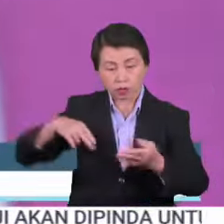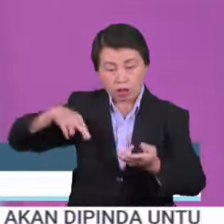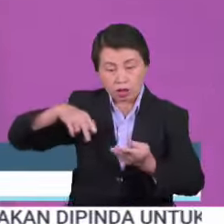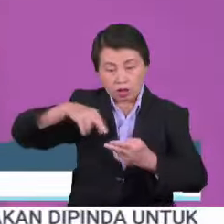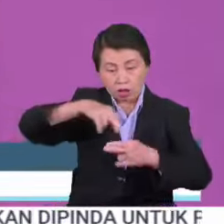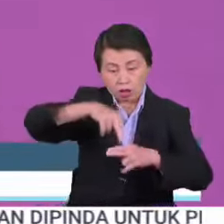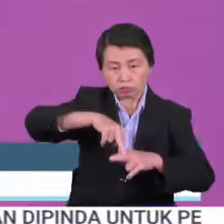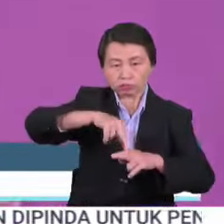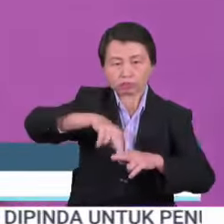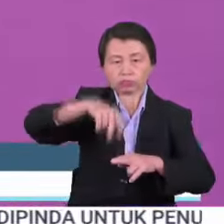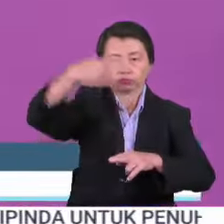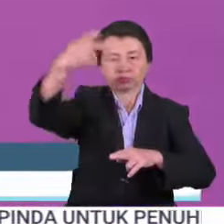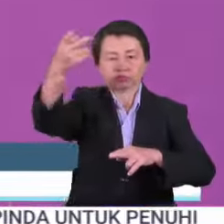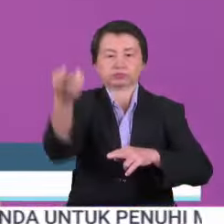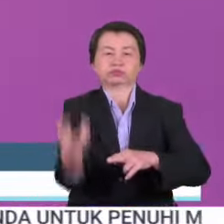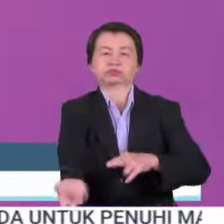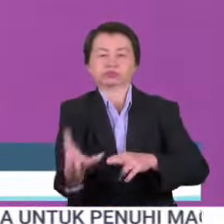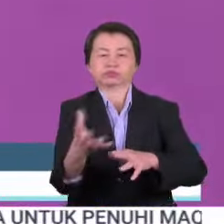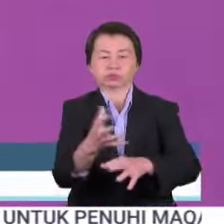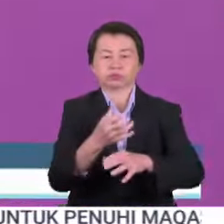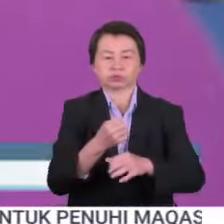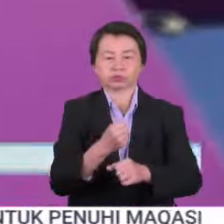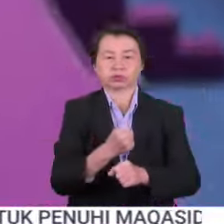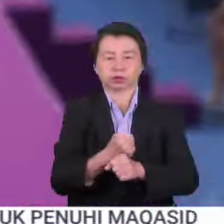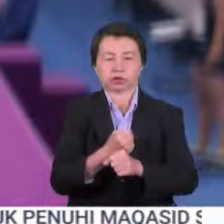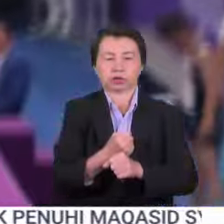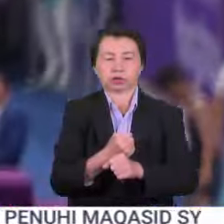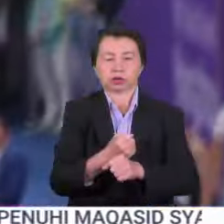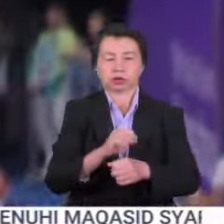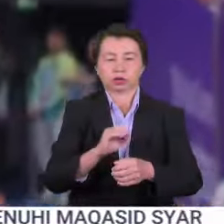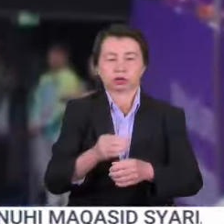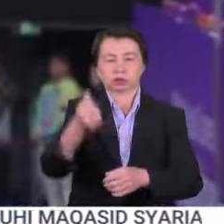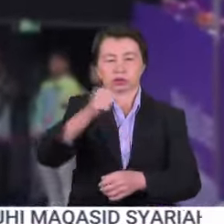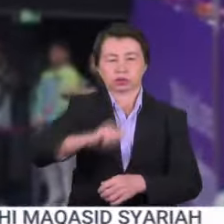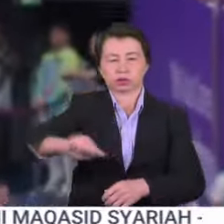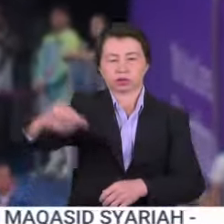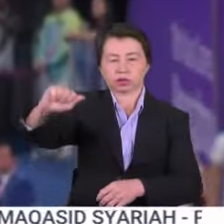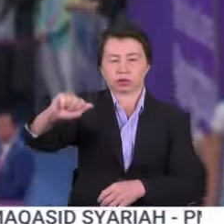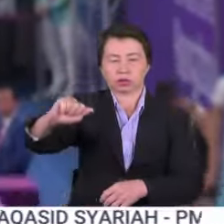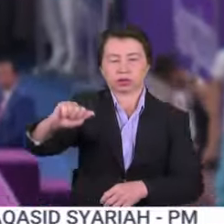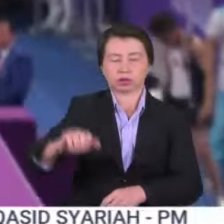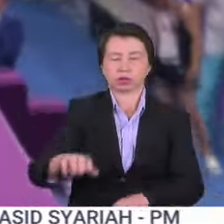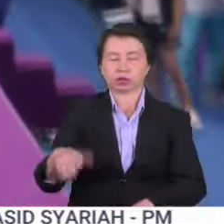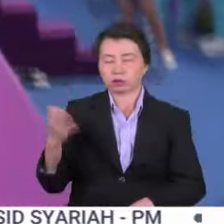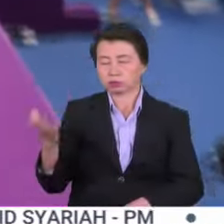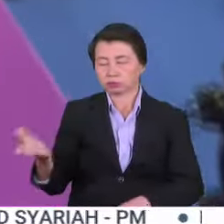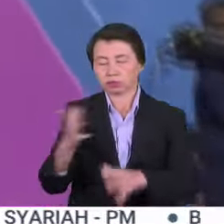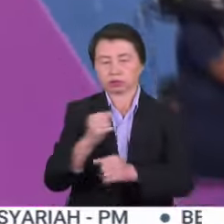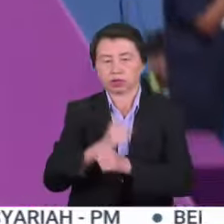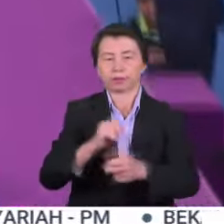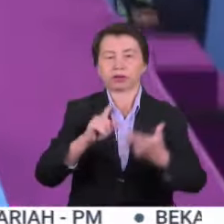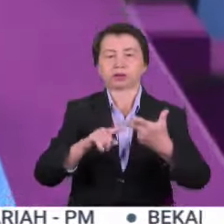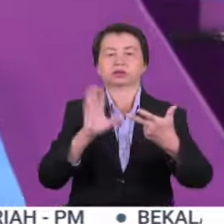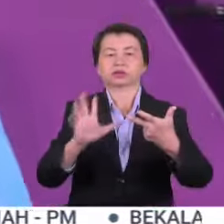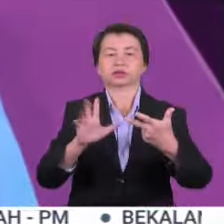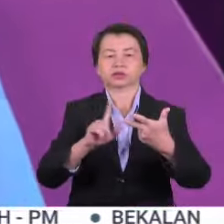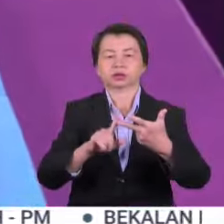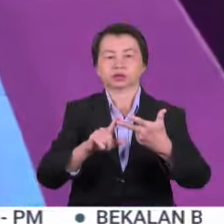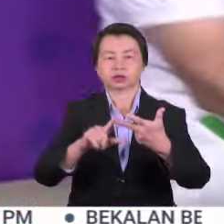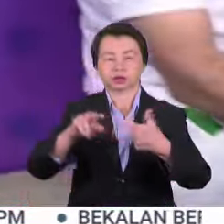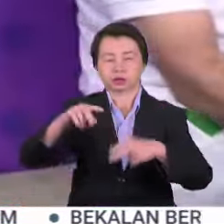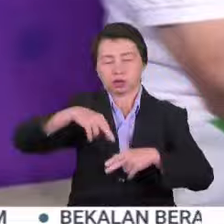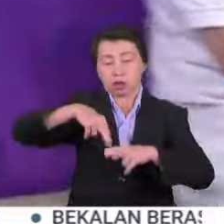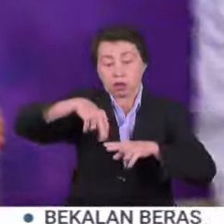untuk sukan gimnastik meraih pingat di pentas sukan Asia. Syarul meraih pingat gangsa dalam acara